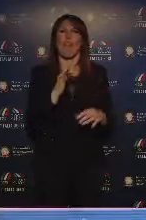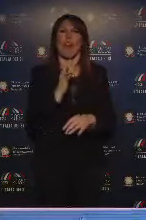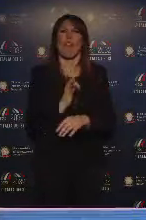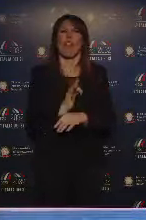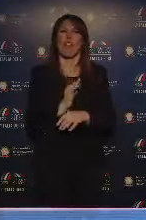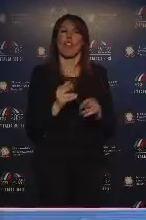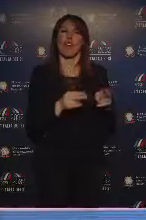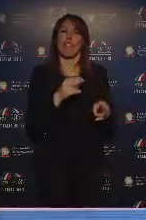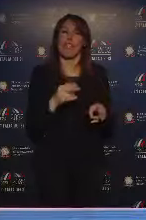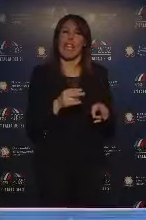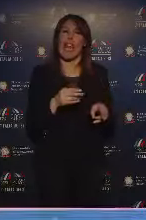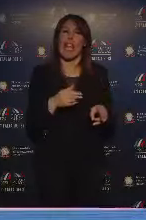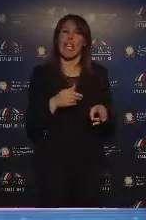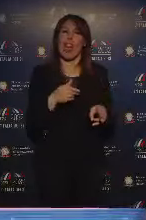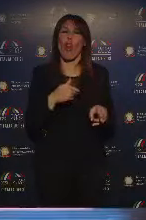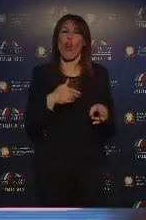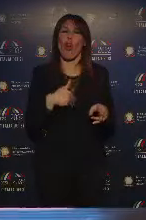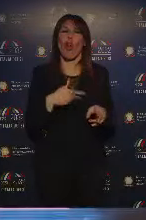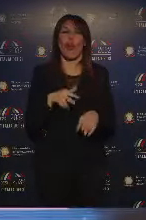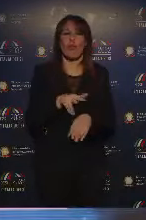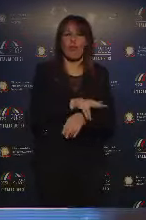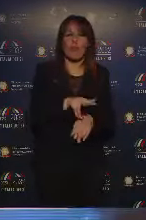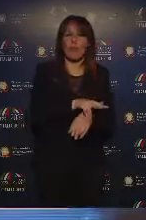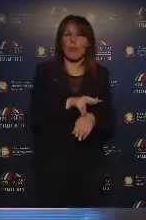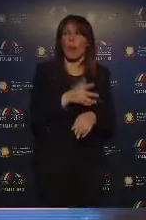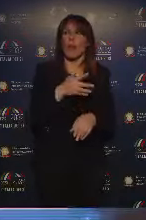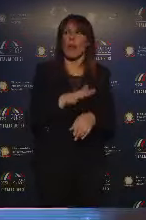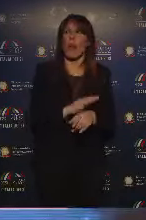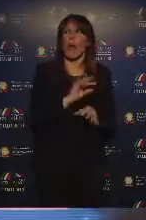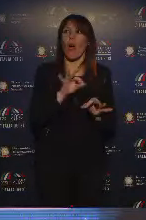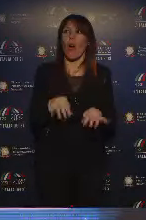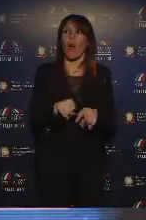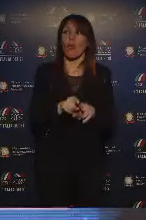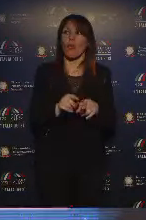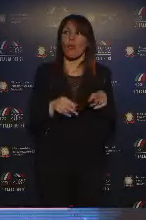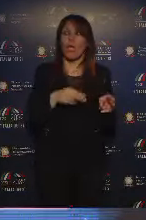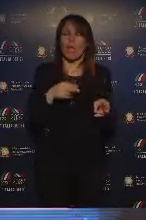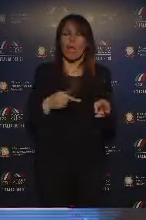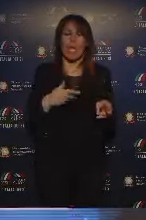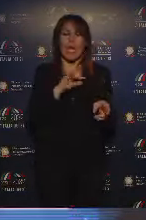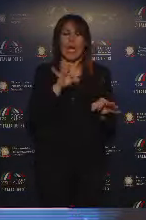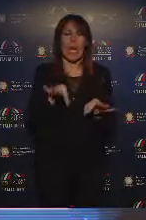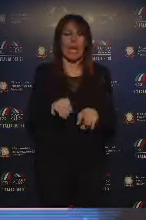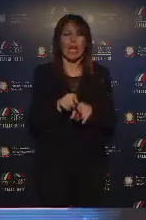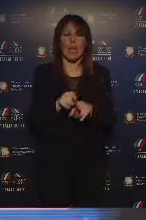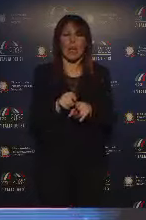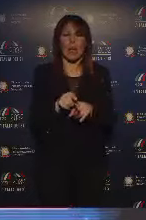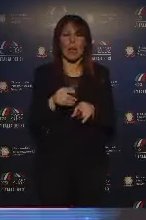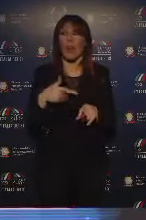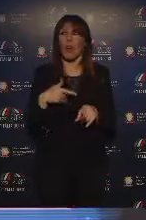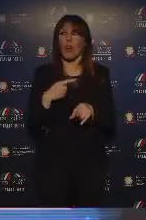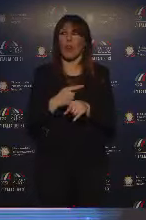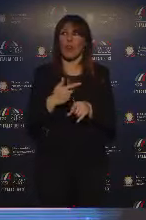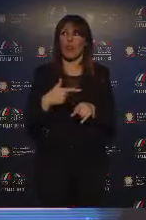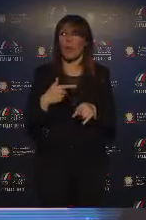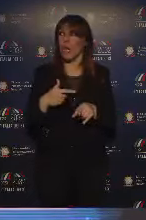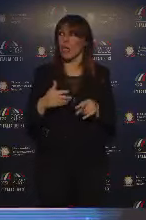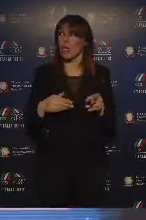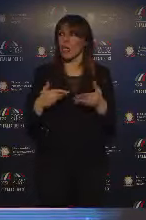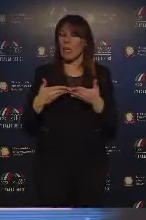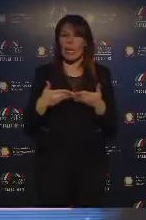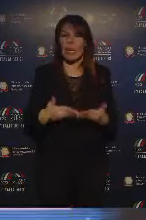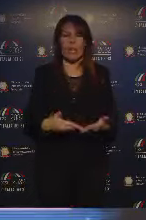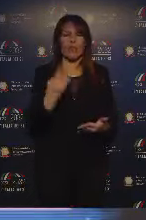locomotive oggi i treni arrivano a Reggio si fermano vengono spezzati perché sul traghetto ci stanno quattro